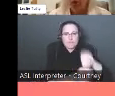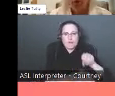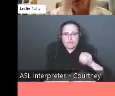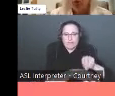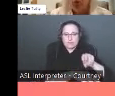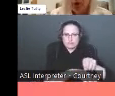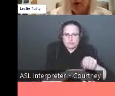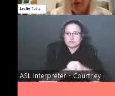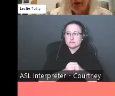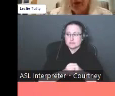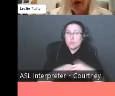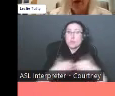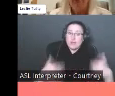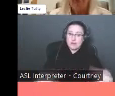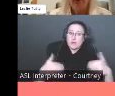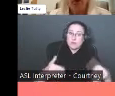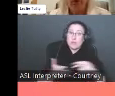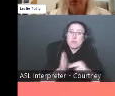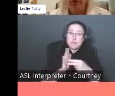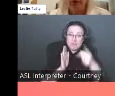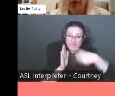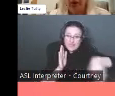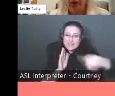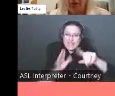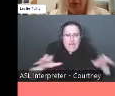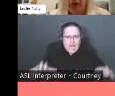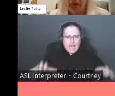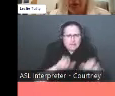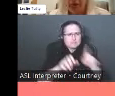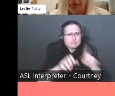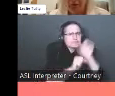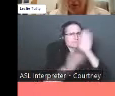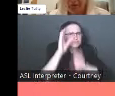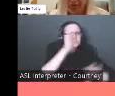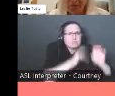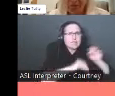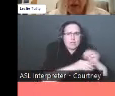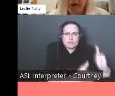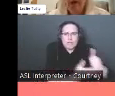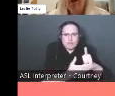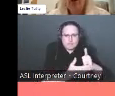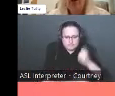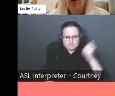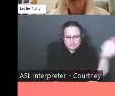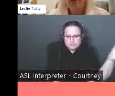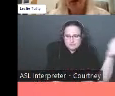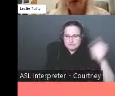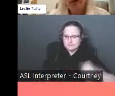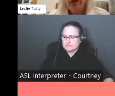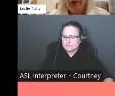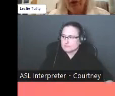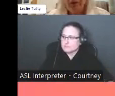564 femmes qui ont participé à des séances de counseling. Donc, très, très actifs.